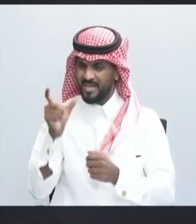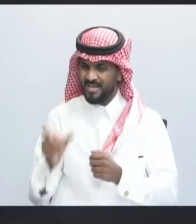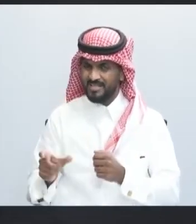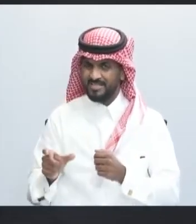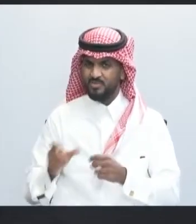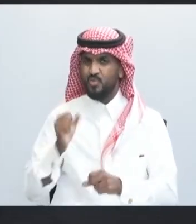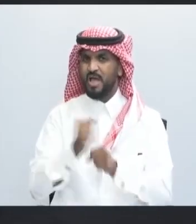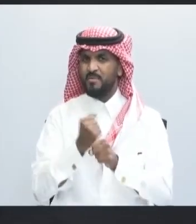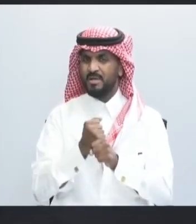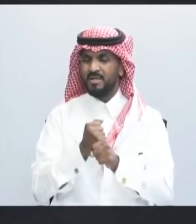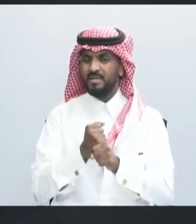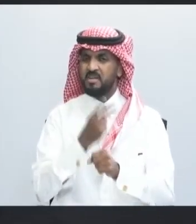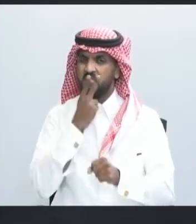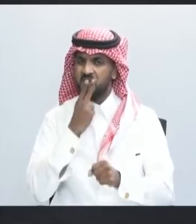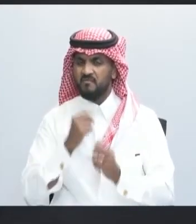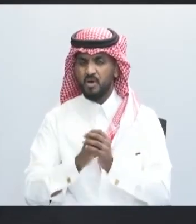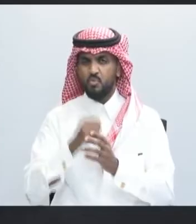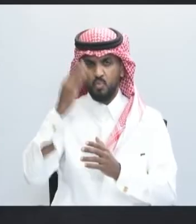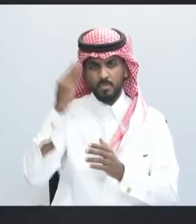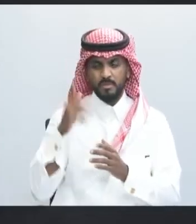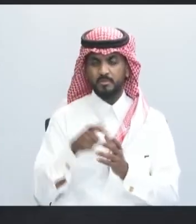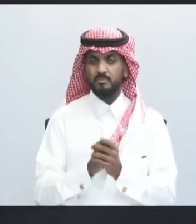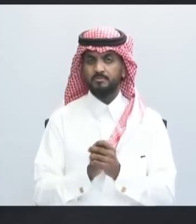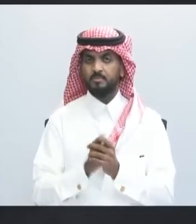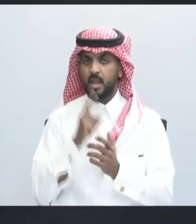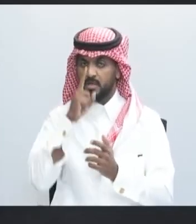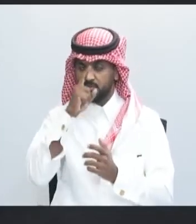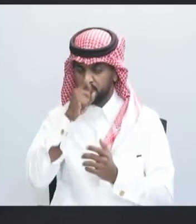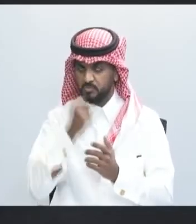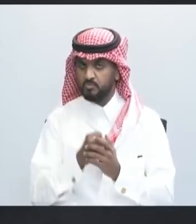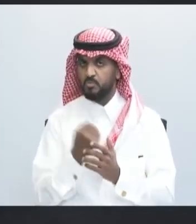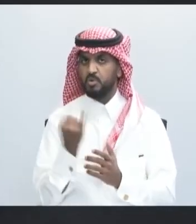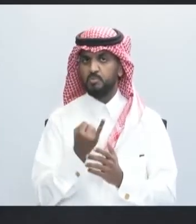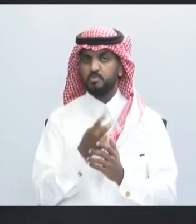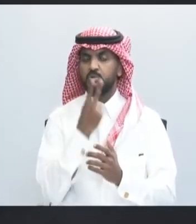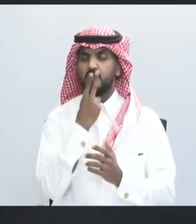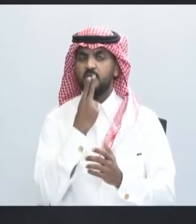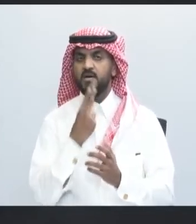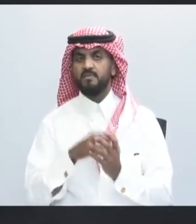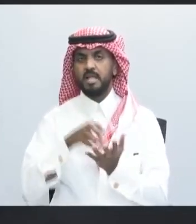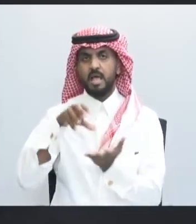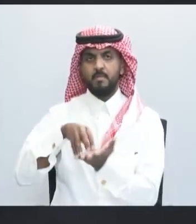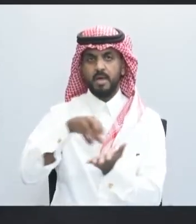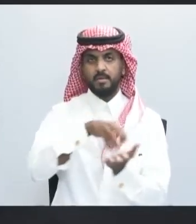او عاملات النظافه فلذلك علينا ان نحرز على نظافه اماكن